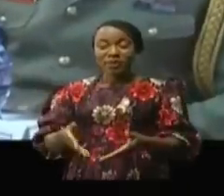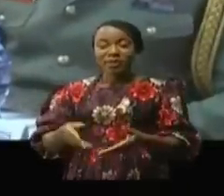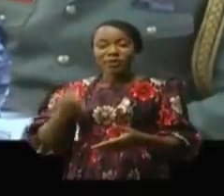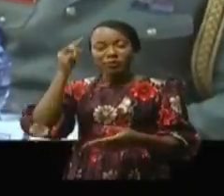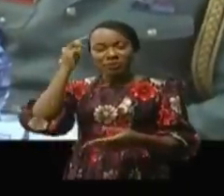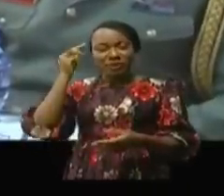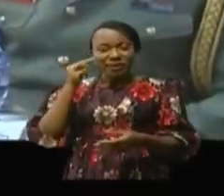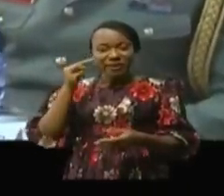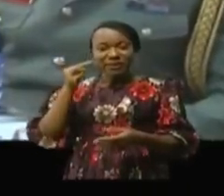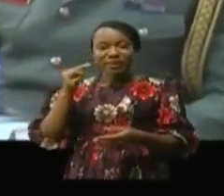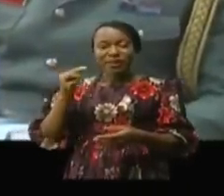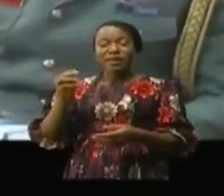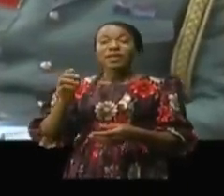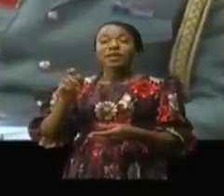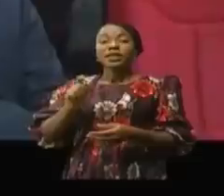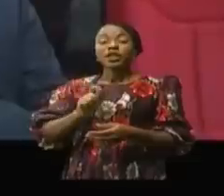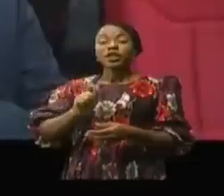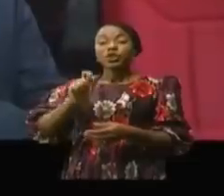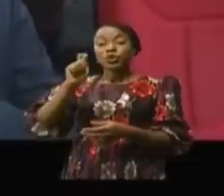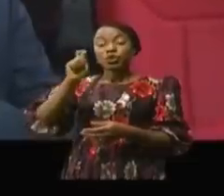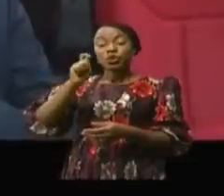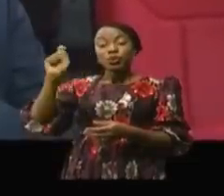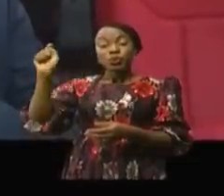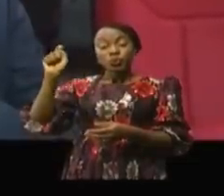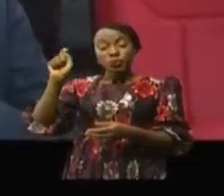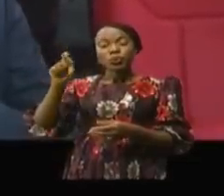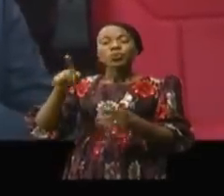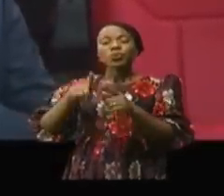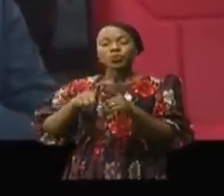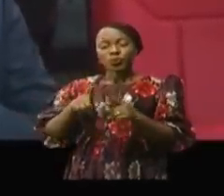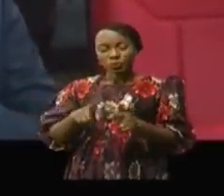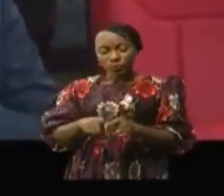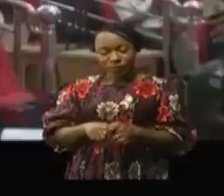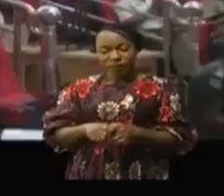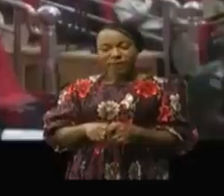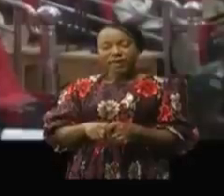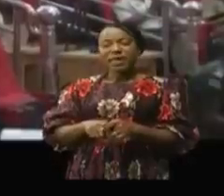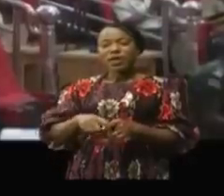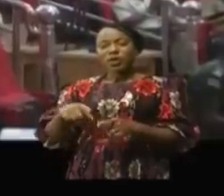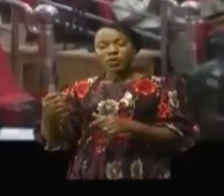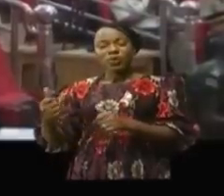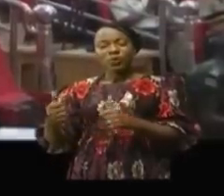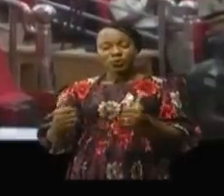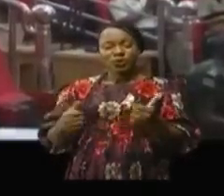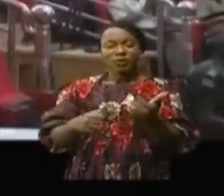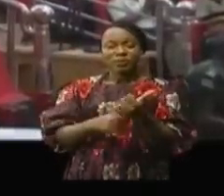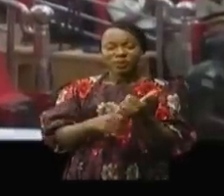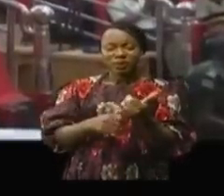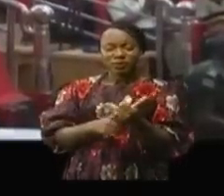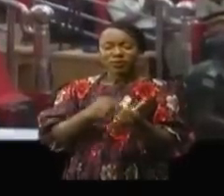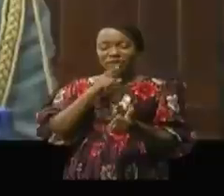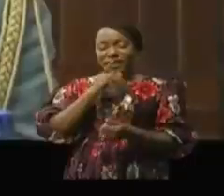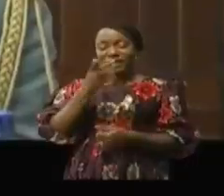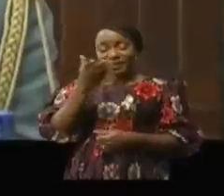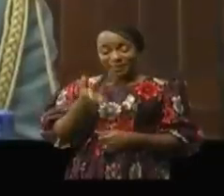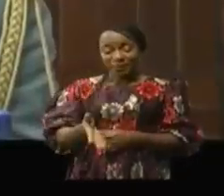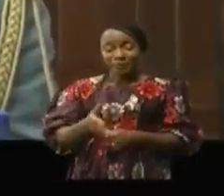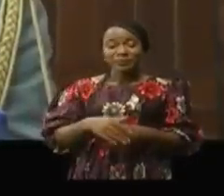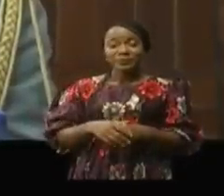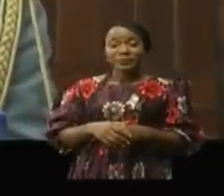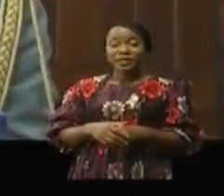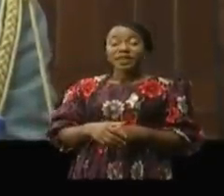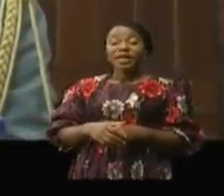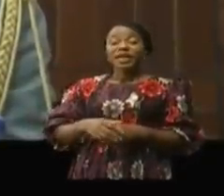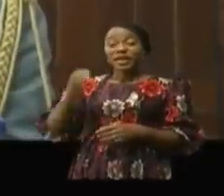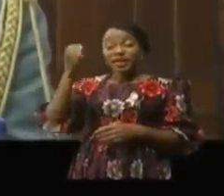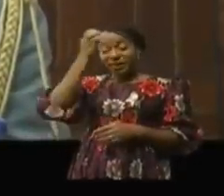ministre togolais des droits humains et de la nouvelle citoyenneté, ainsi que du chef d'état-major général des FARDC, le